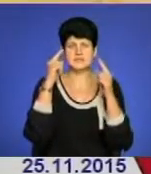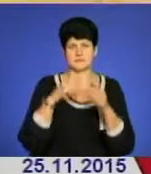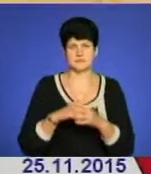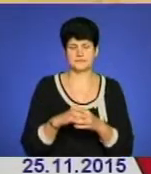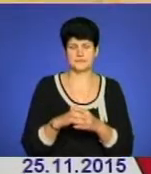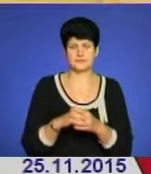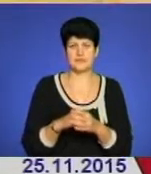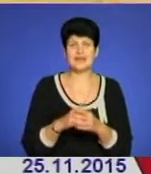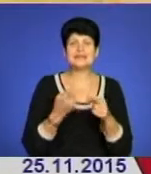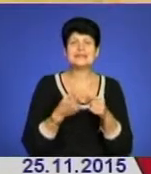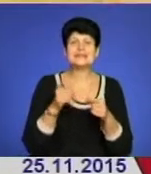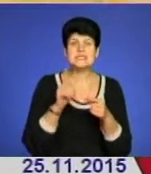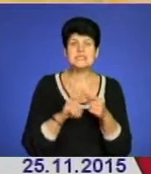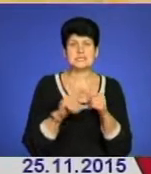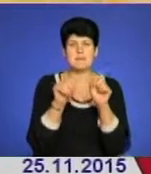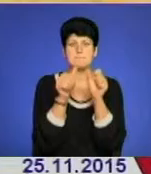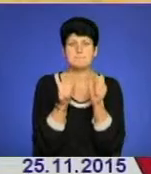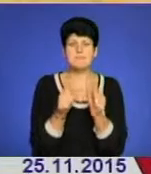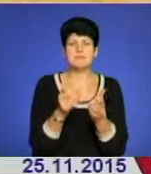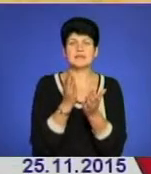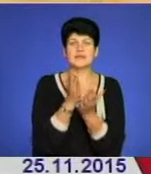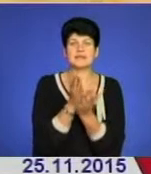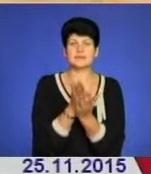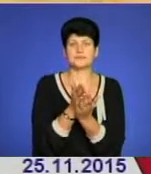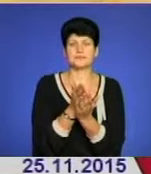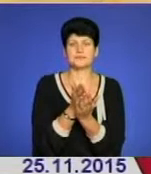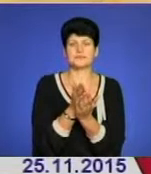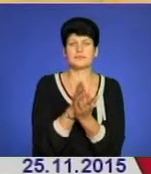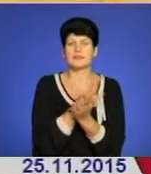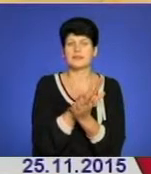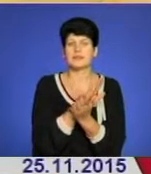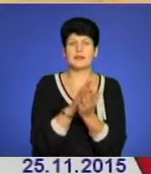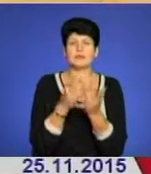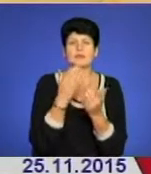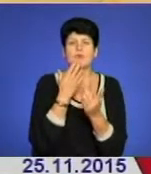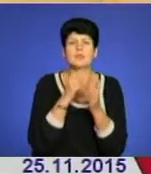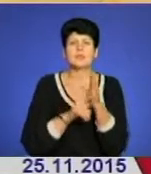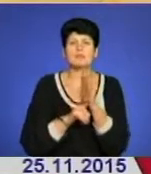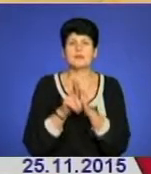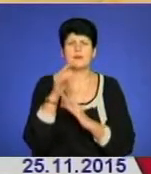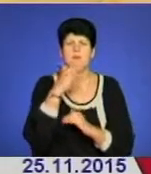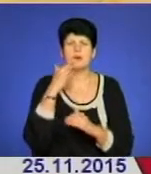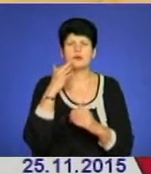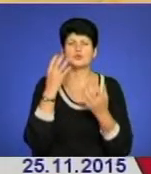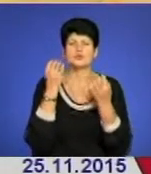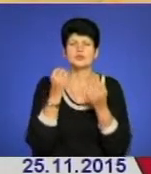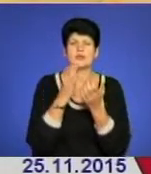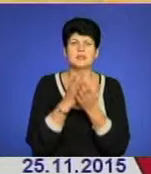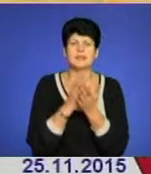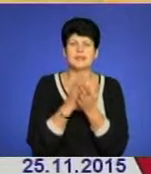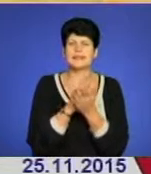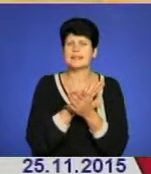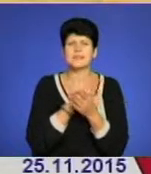Оці пам'ятники, вони таке народне починання. Дуже багато з них ще є